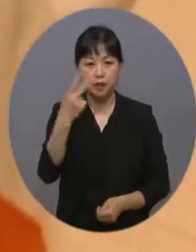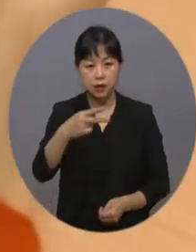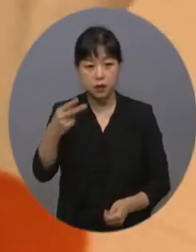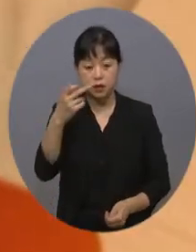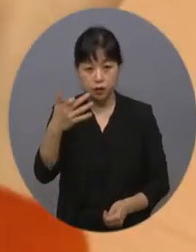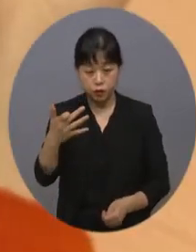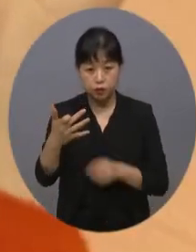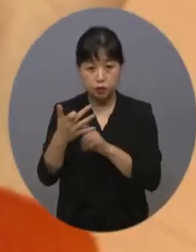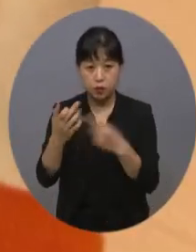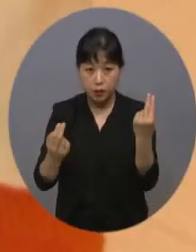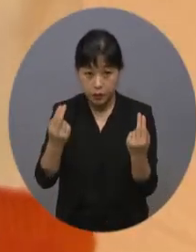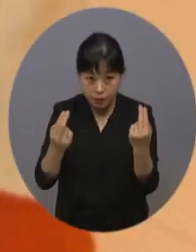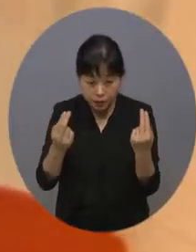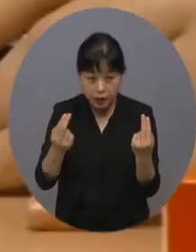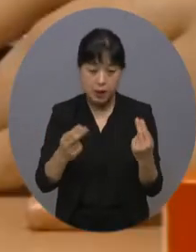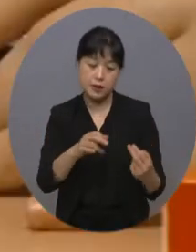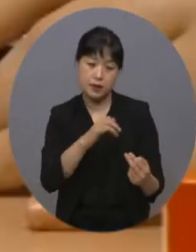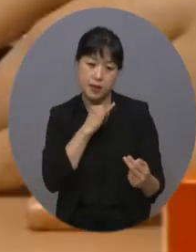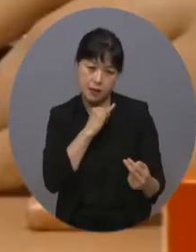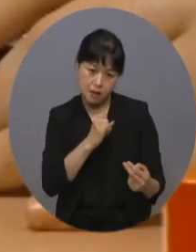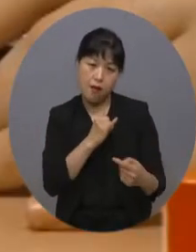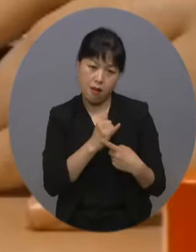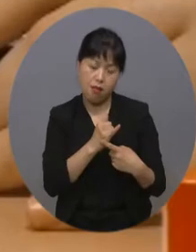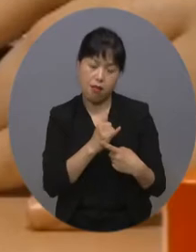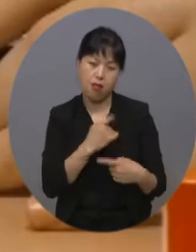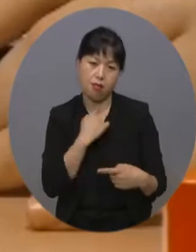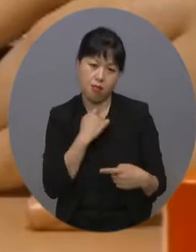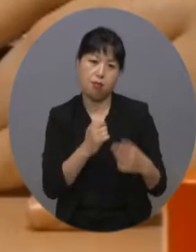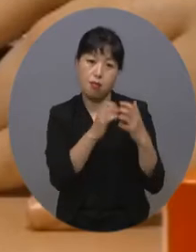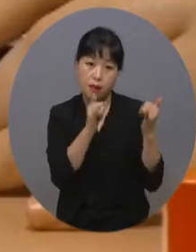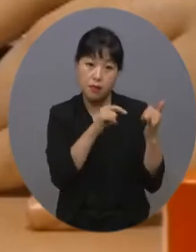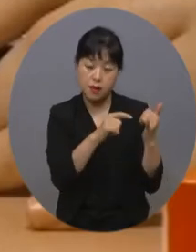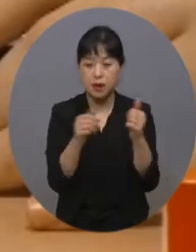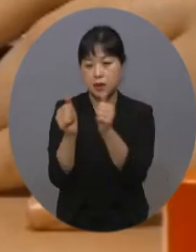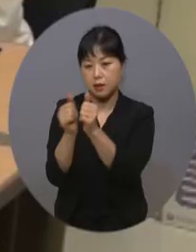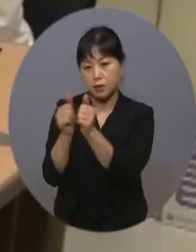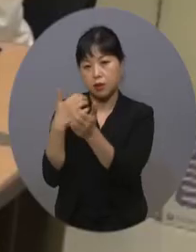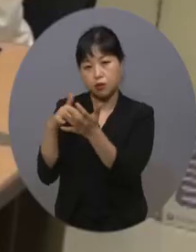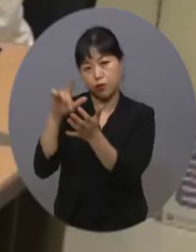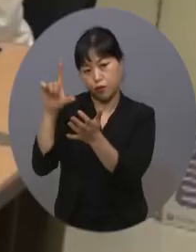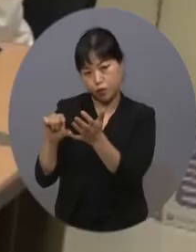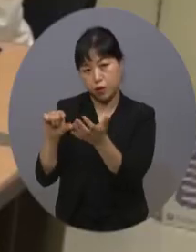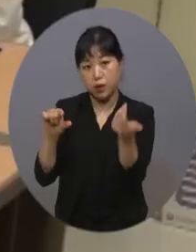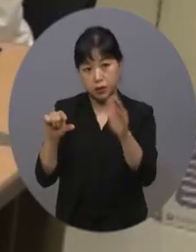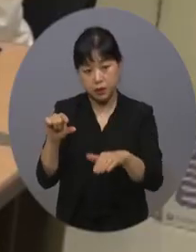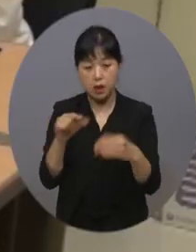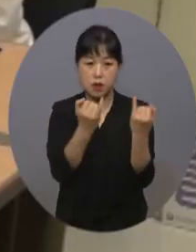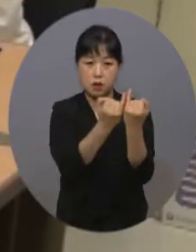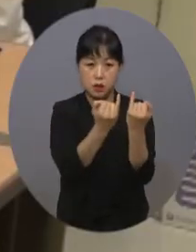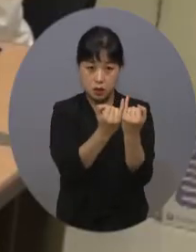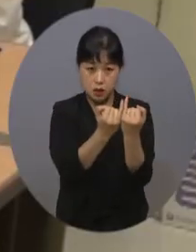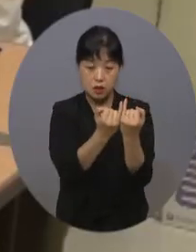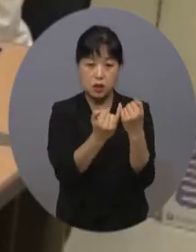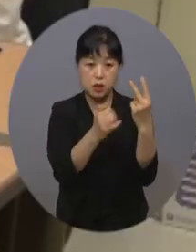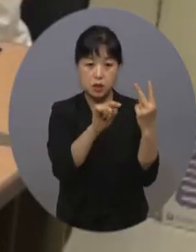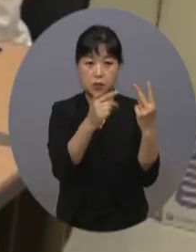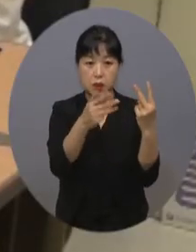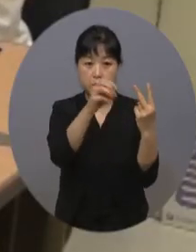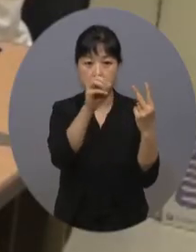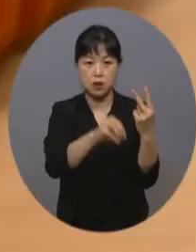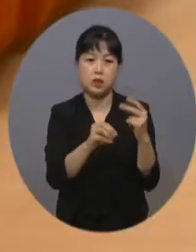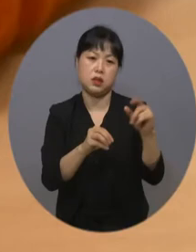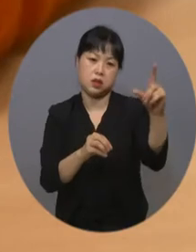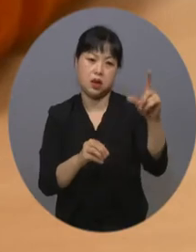2019년도 대비 전체 자살 시도자 중 남성 비율은 소폭 감소했지만 여성 비율은 2.8% 증가한